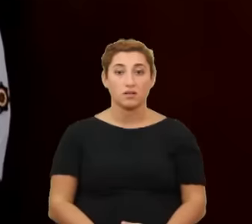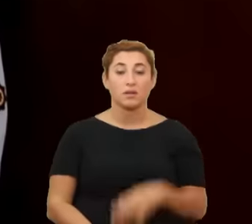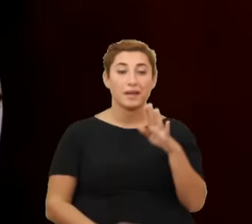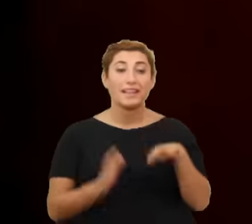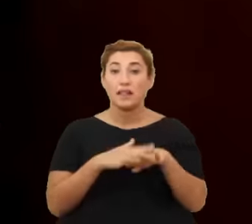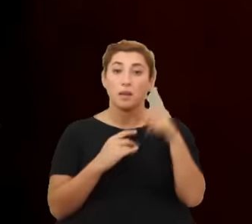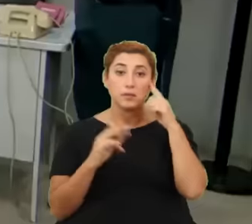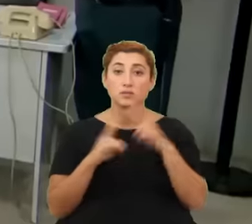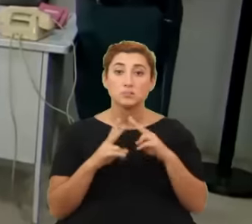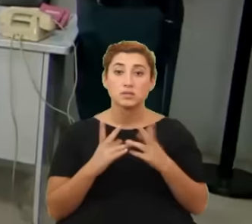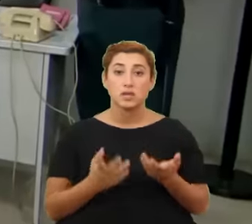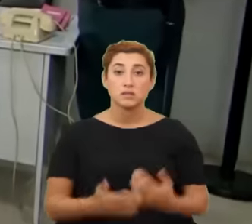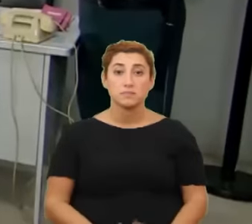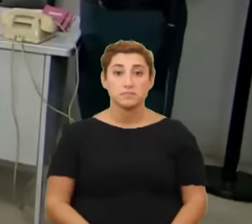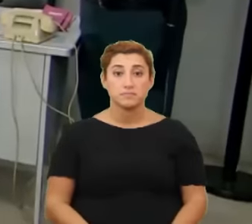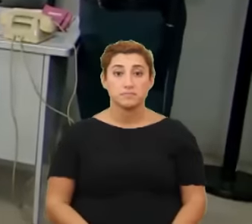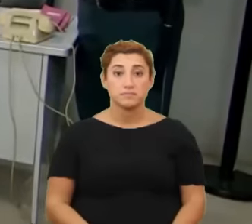Peki neden başkomiserim?